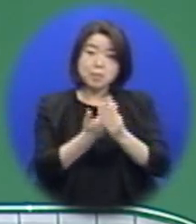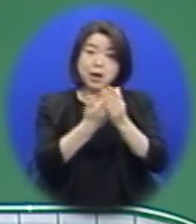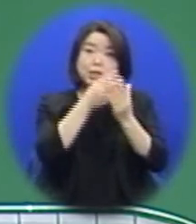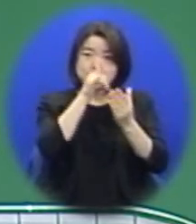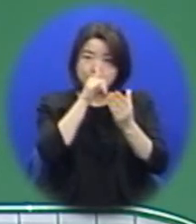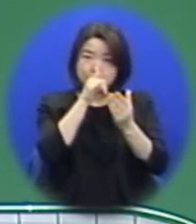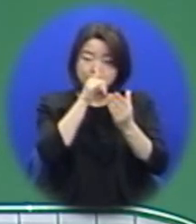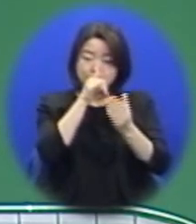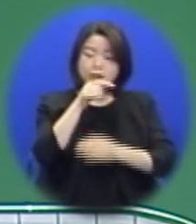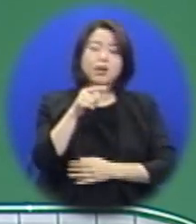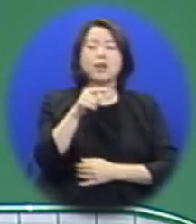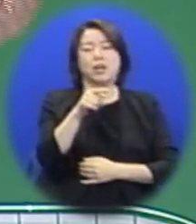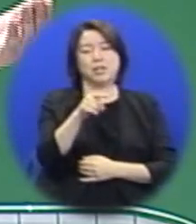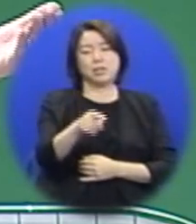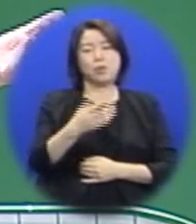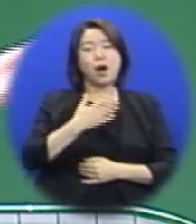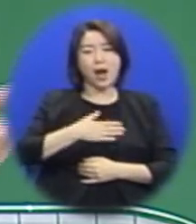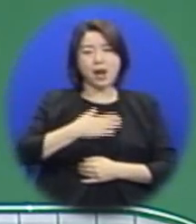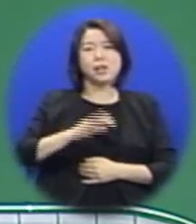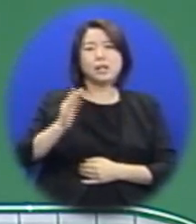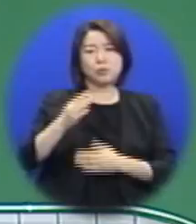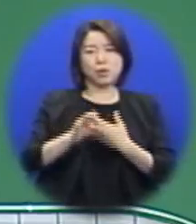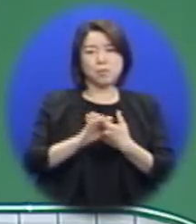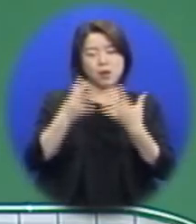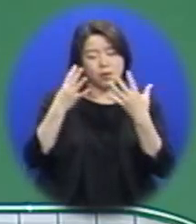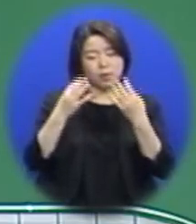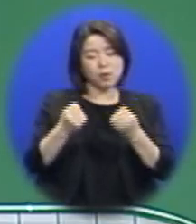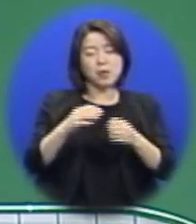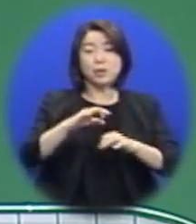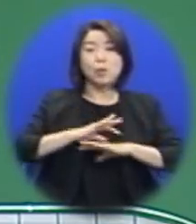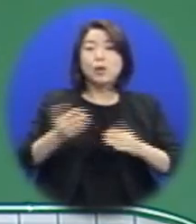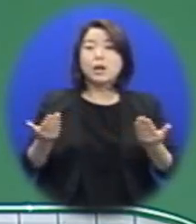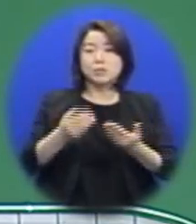그걸 알게 된다면 이거 얼마나 놀라운 일이겠느냐.